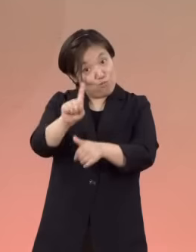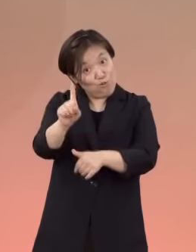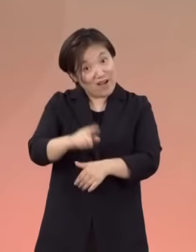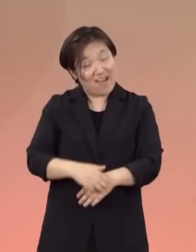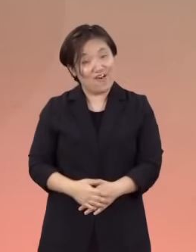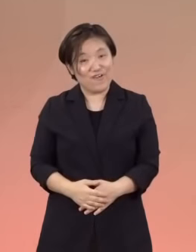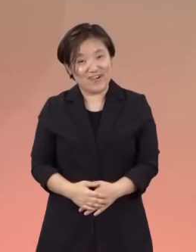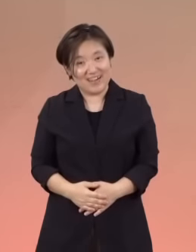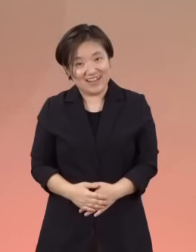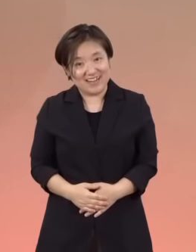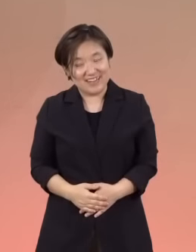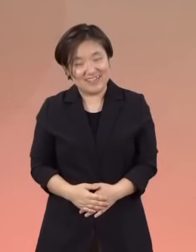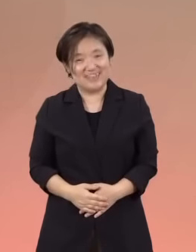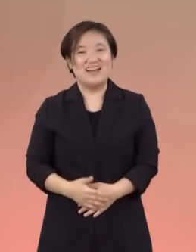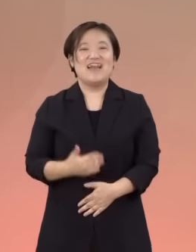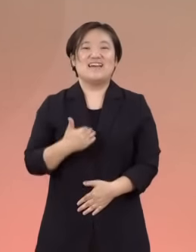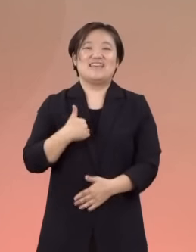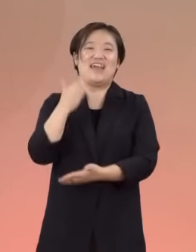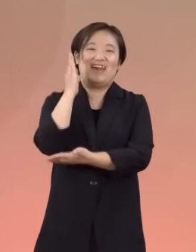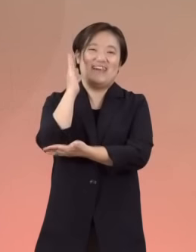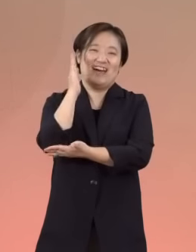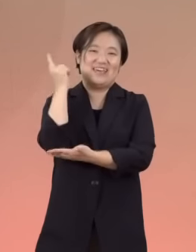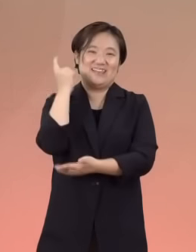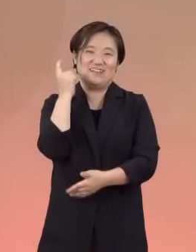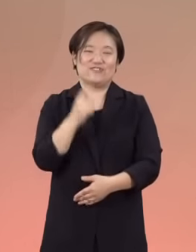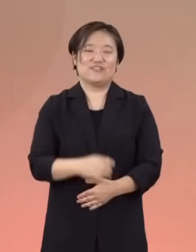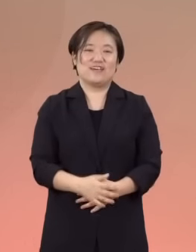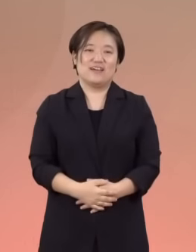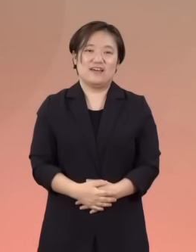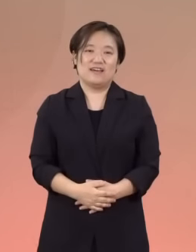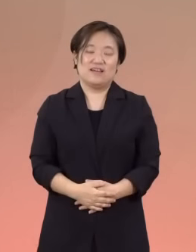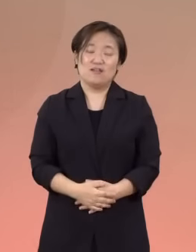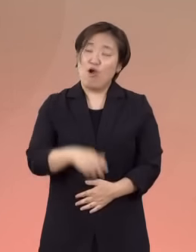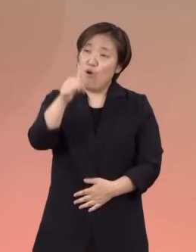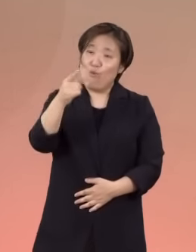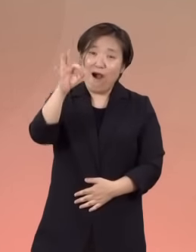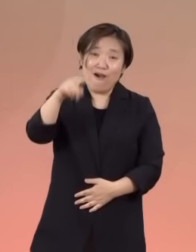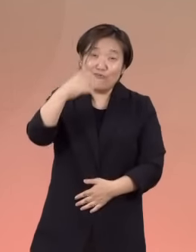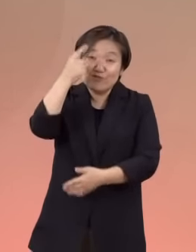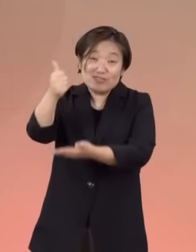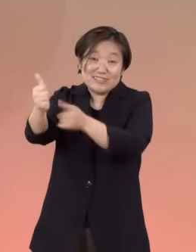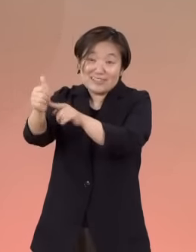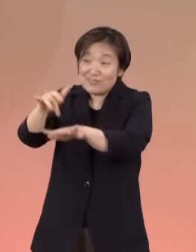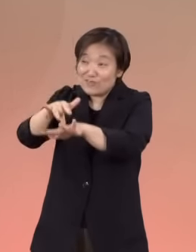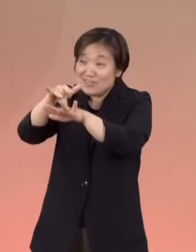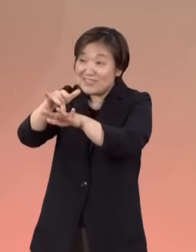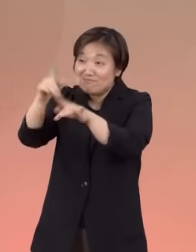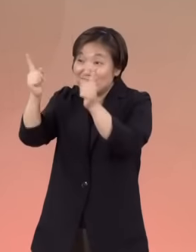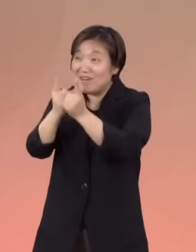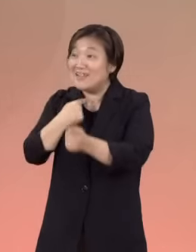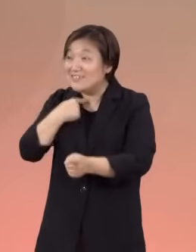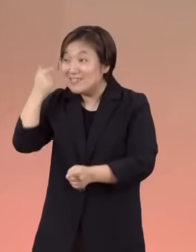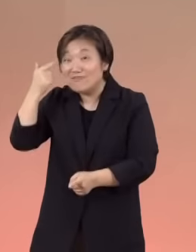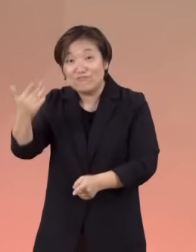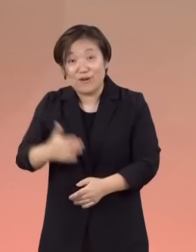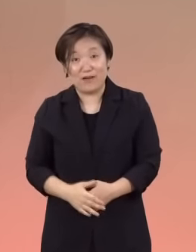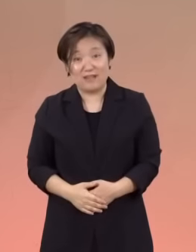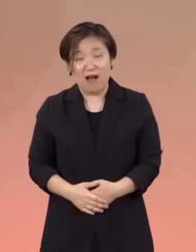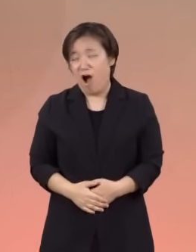적어 보았습니다 광우 스님은 귀신을 보신 적이 있으신지요 아우 보고 싶지도